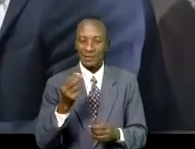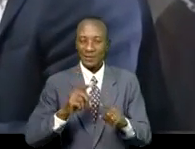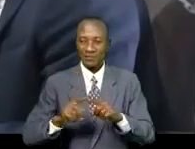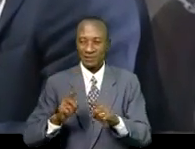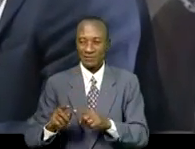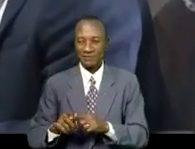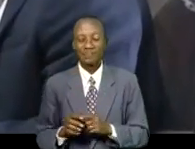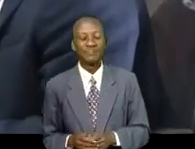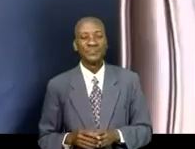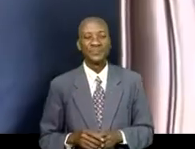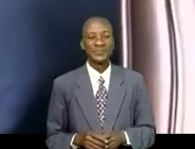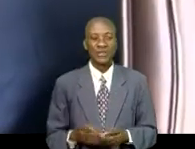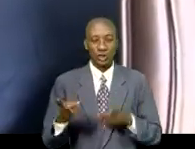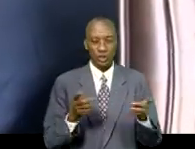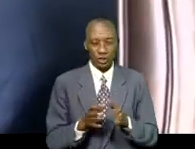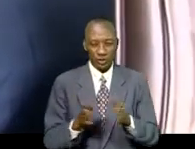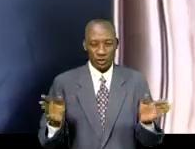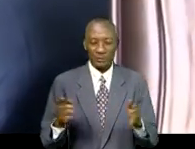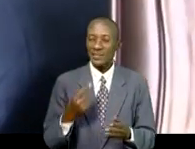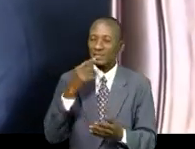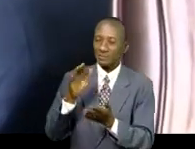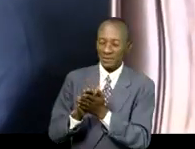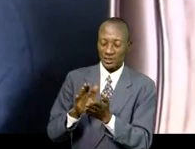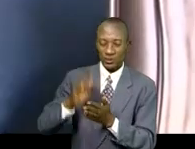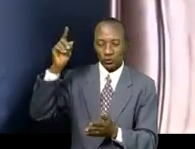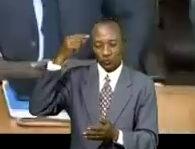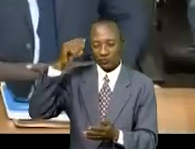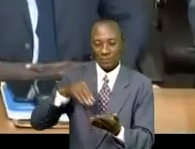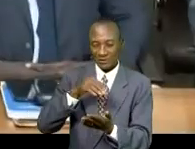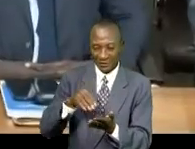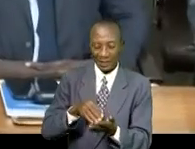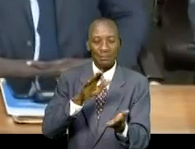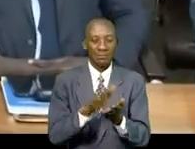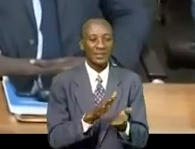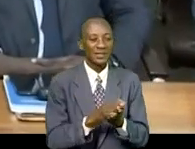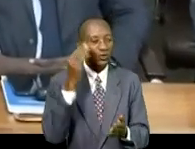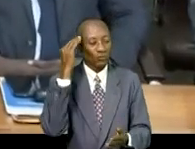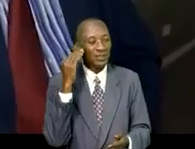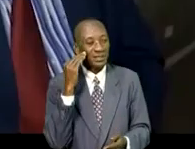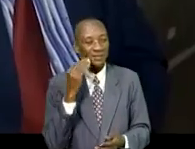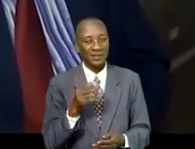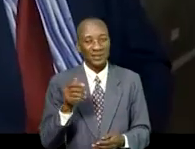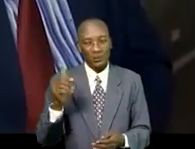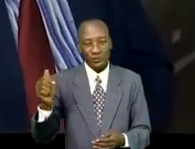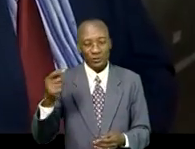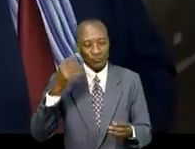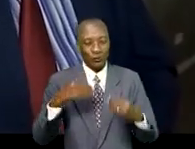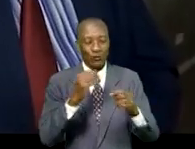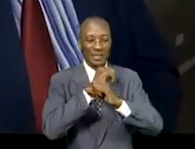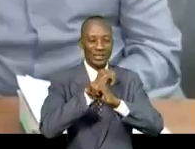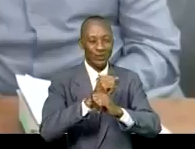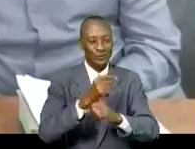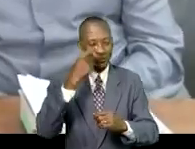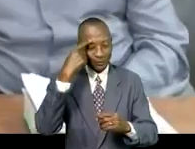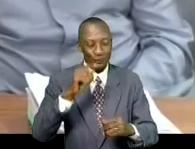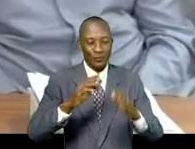a remercié le gouvernement central et le ministre national pour avoir pensé à sécuriser le patrimoine de la Gécamine, en particulier le